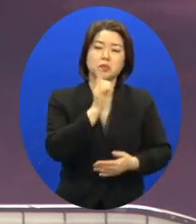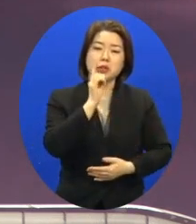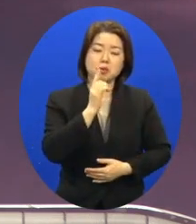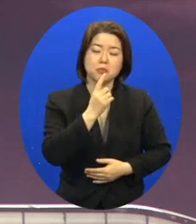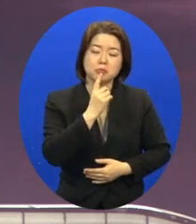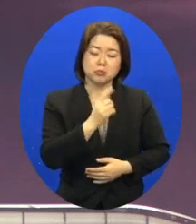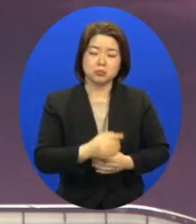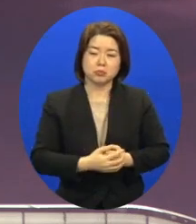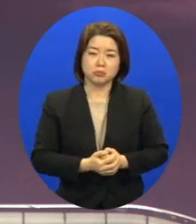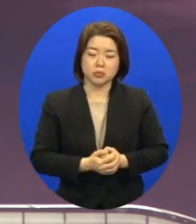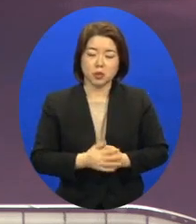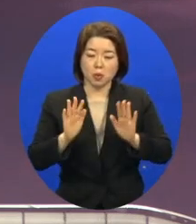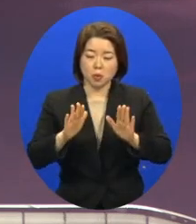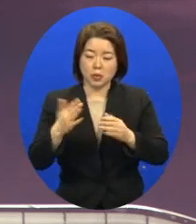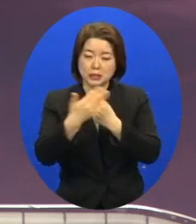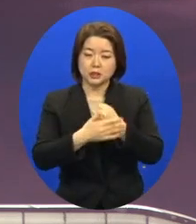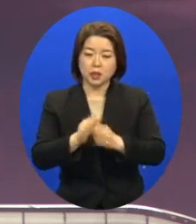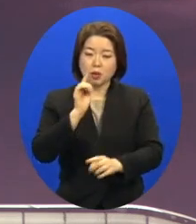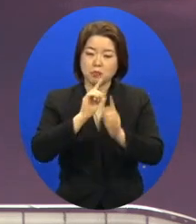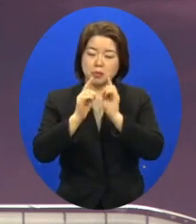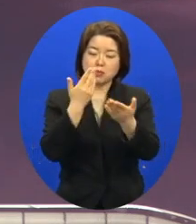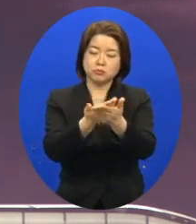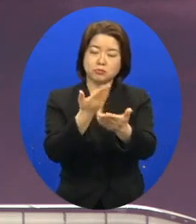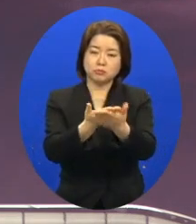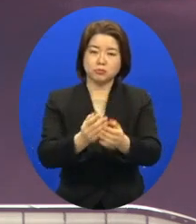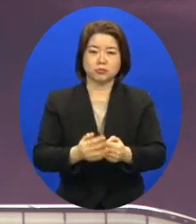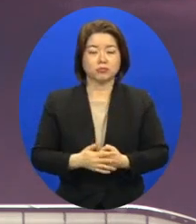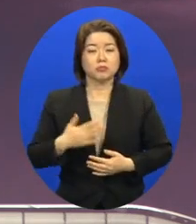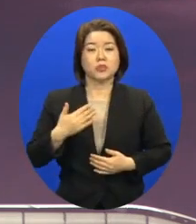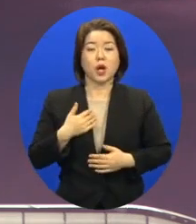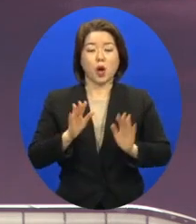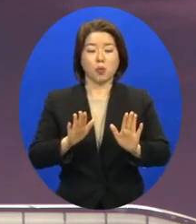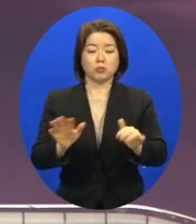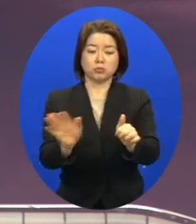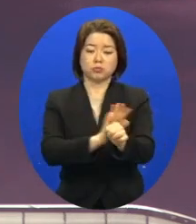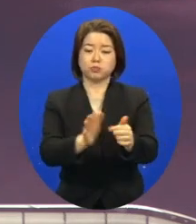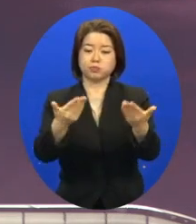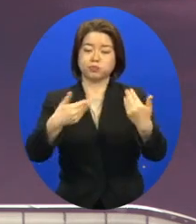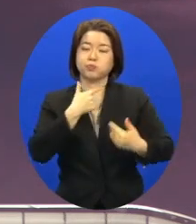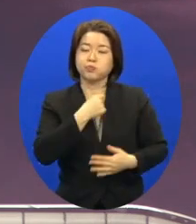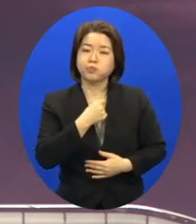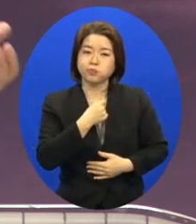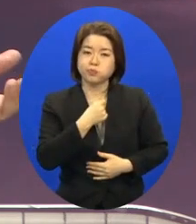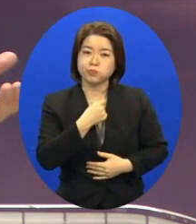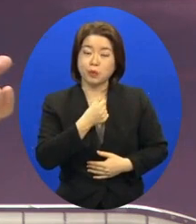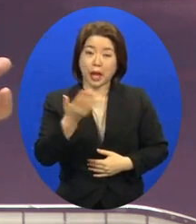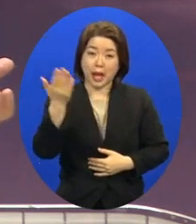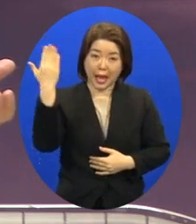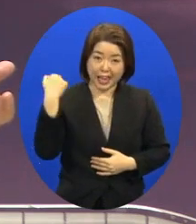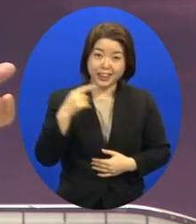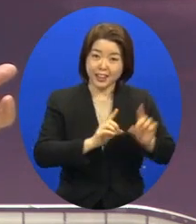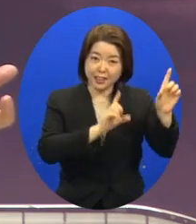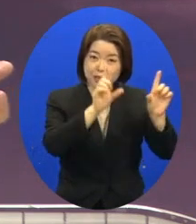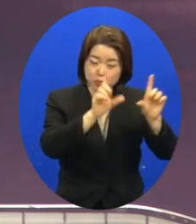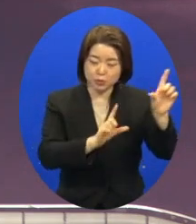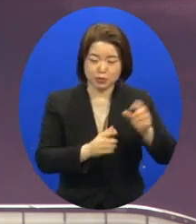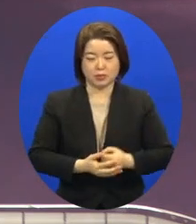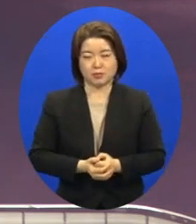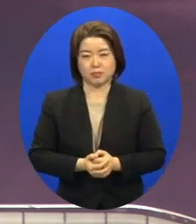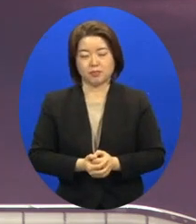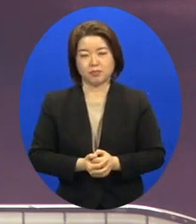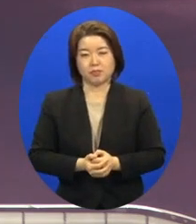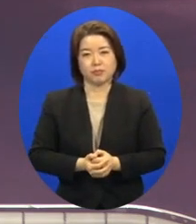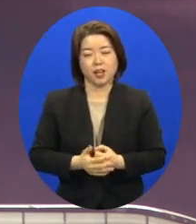오늘 은혜로운 말씀 좀 해줘요. 제가 오늘 좀 위로받고 가고 싶어요. 전에는 늘 그랬습니다.